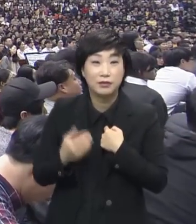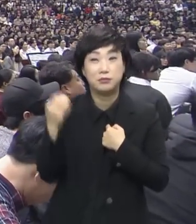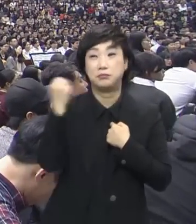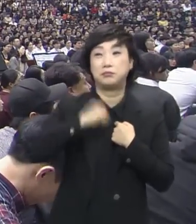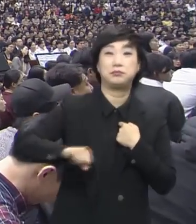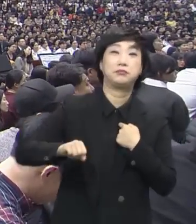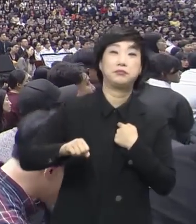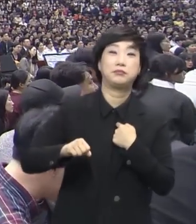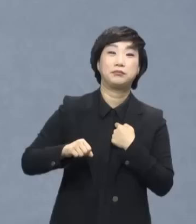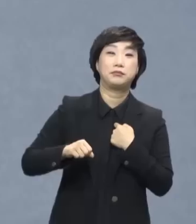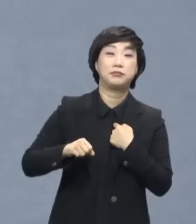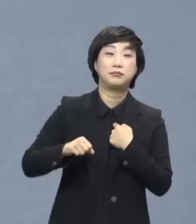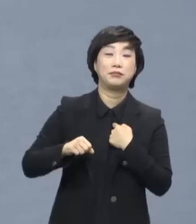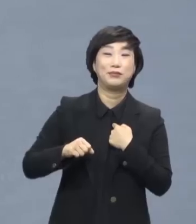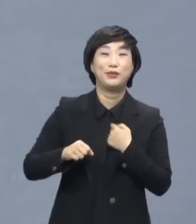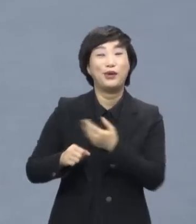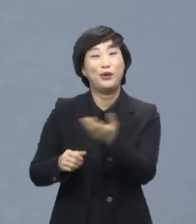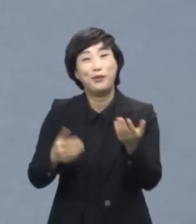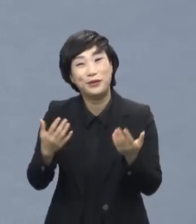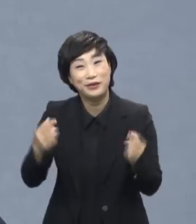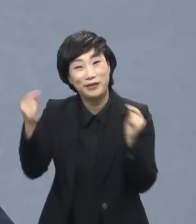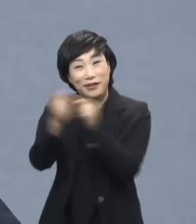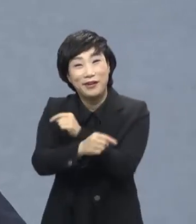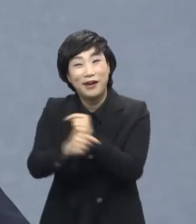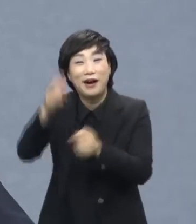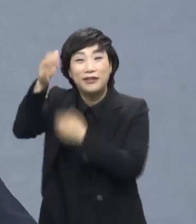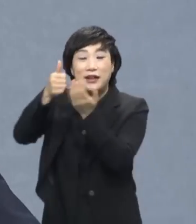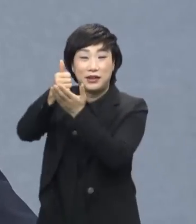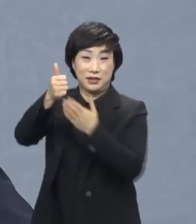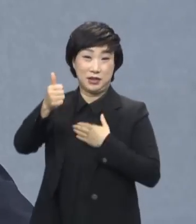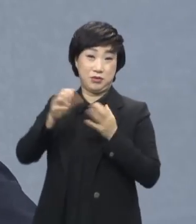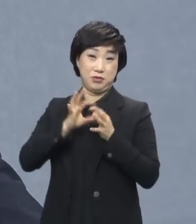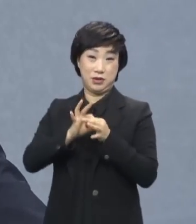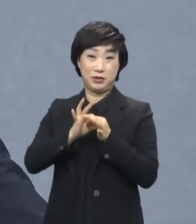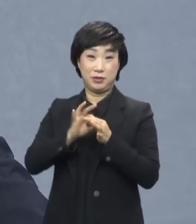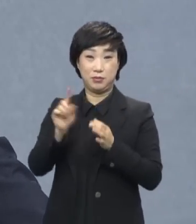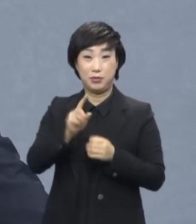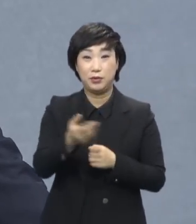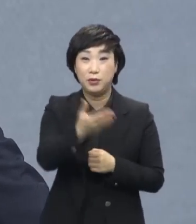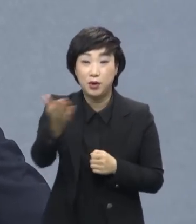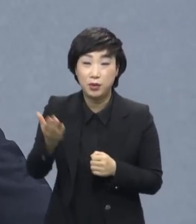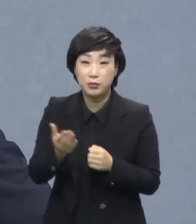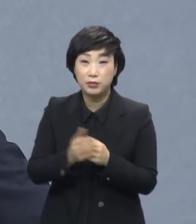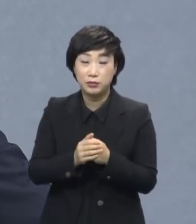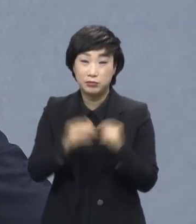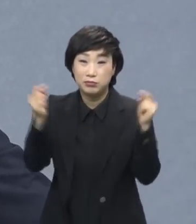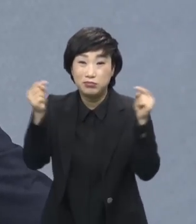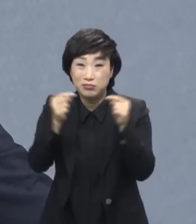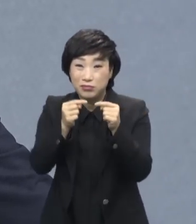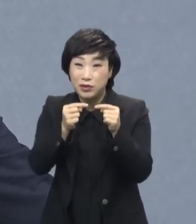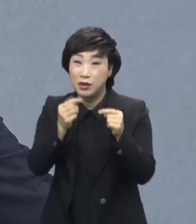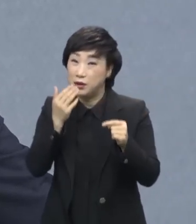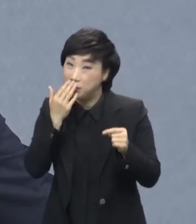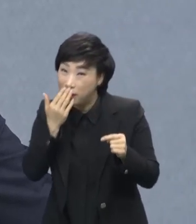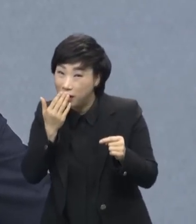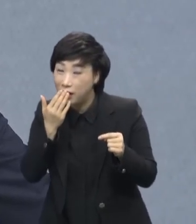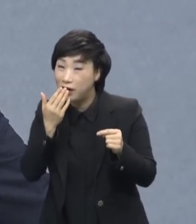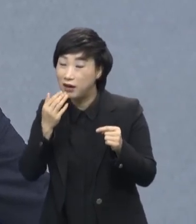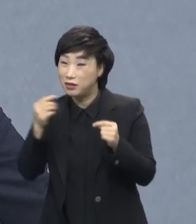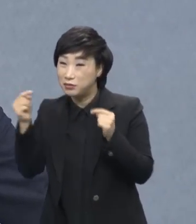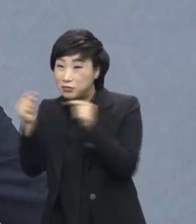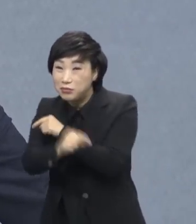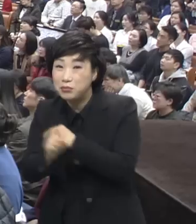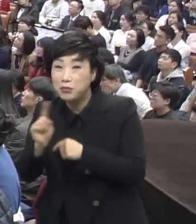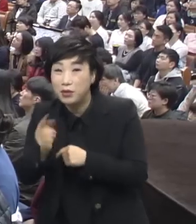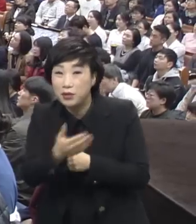듣고 그러면 하나님과 나와 관계가 일치가 되겠어요?